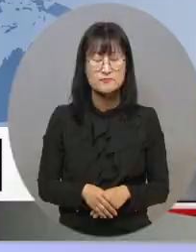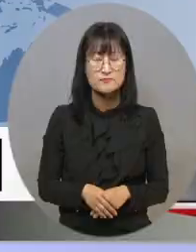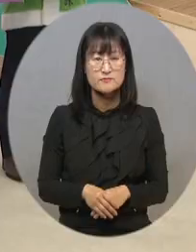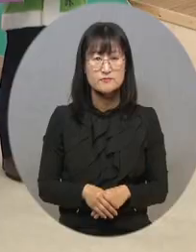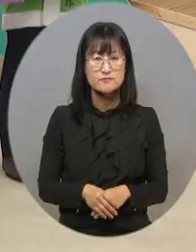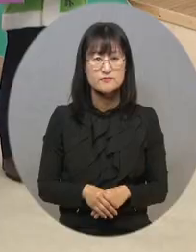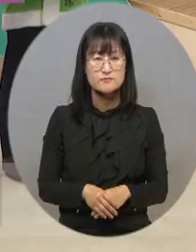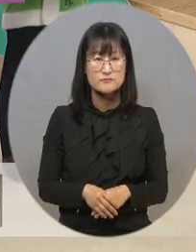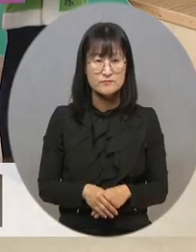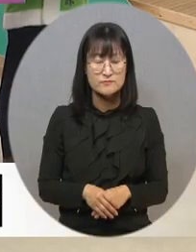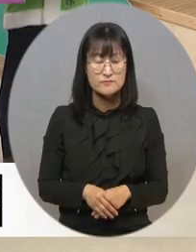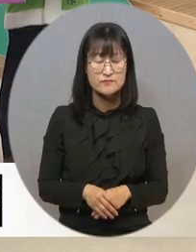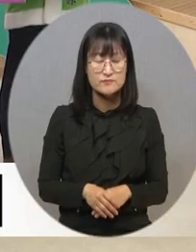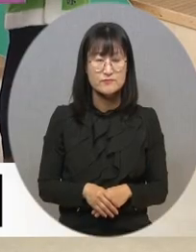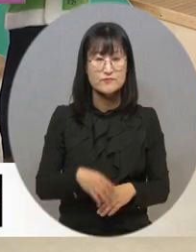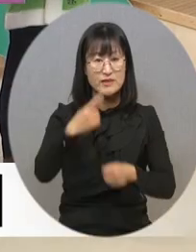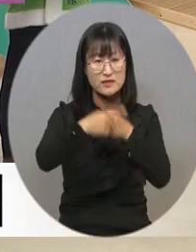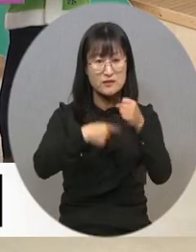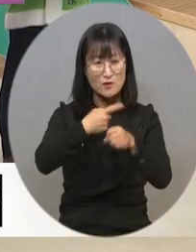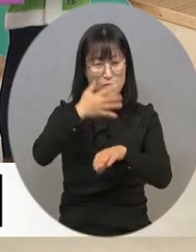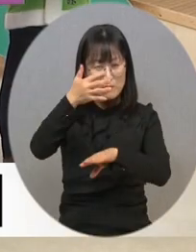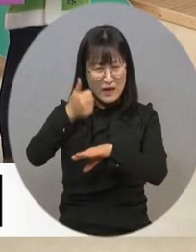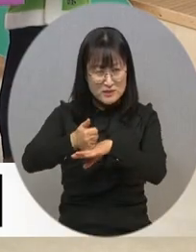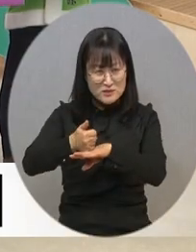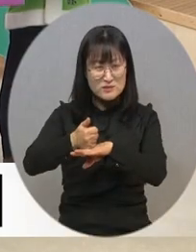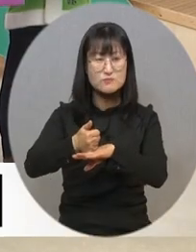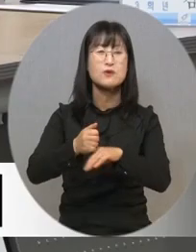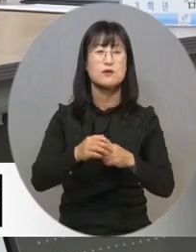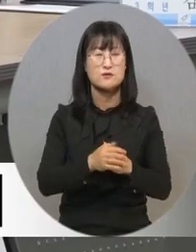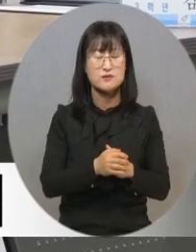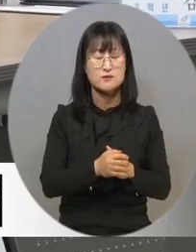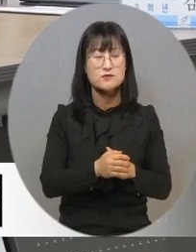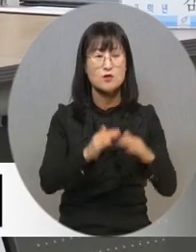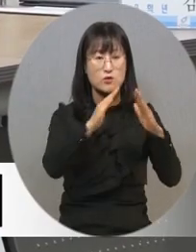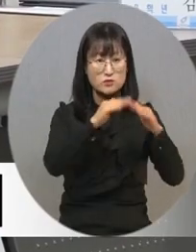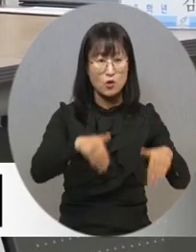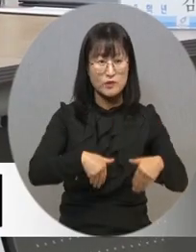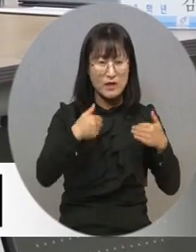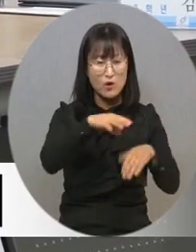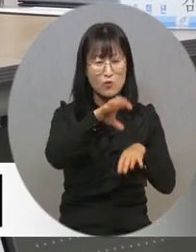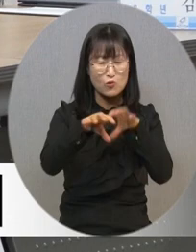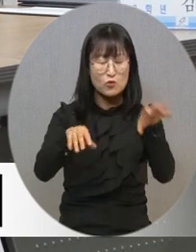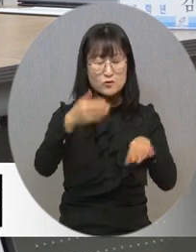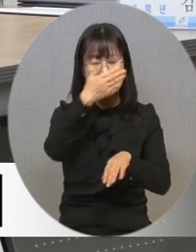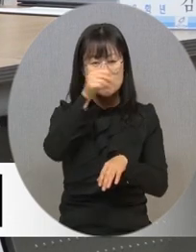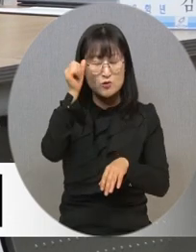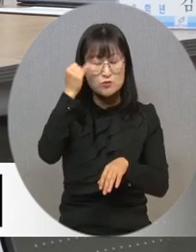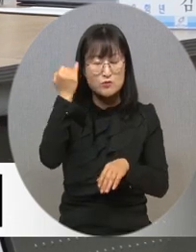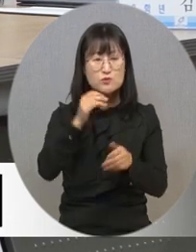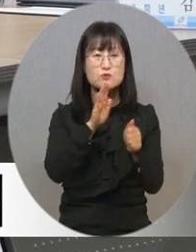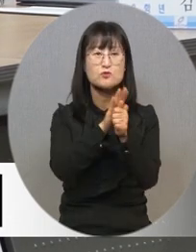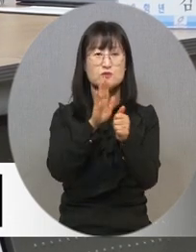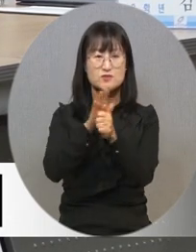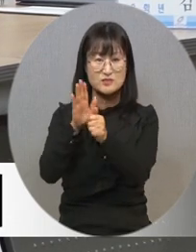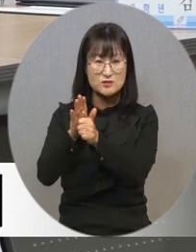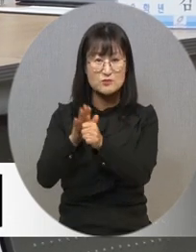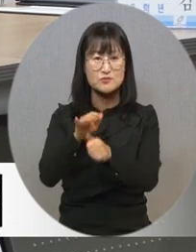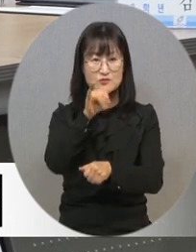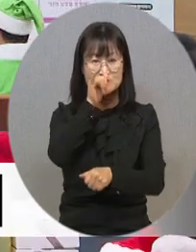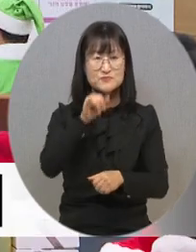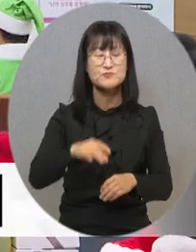전해드립니다 연말 연실을 맞아 전남 곳곳에서 청소년을 지원하는 따뜻한 손길이 이어지고